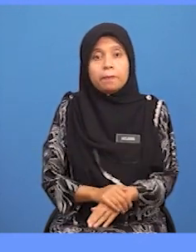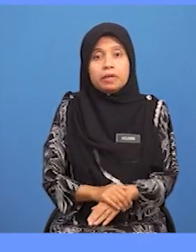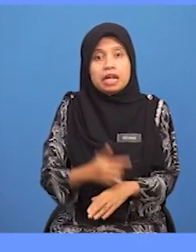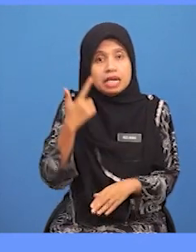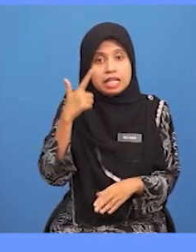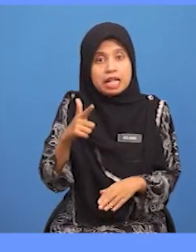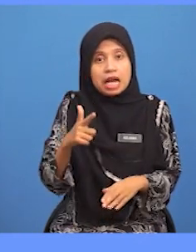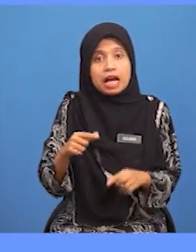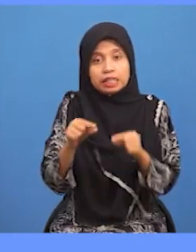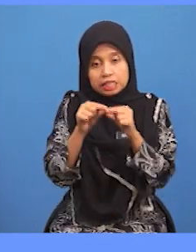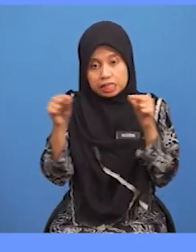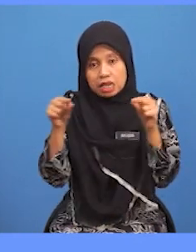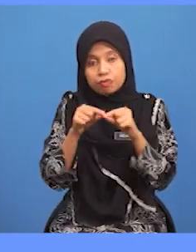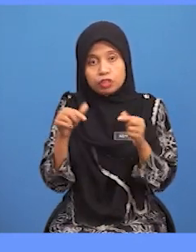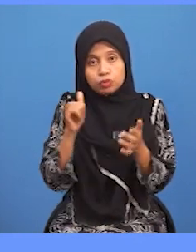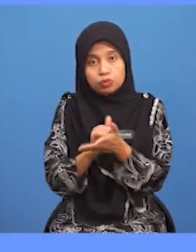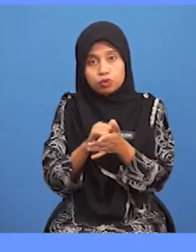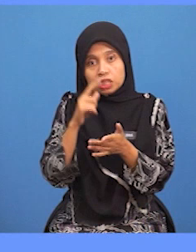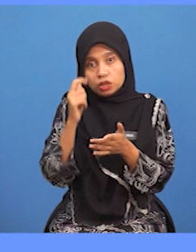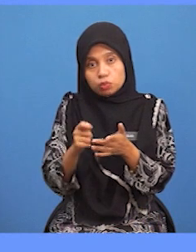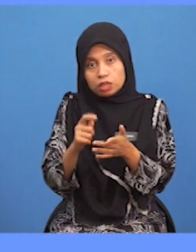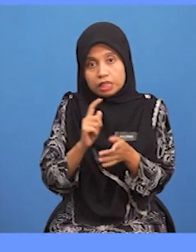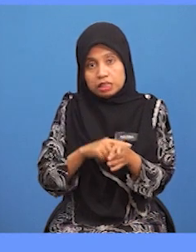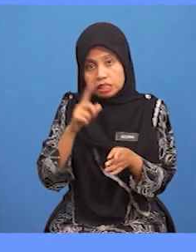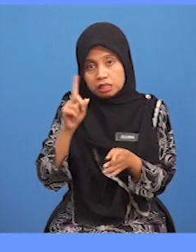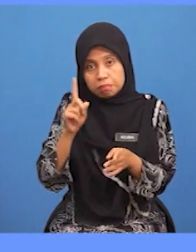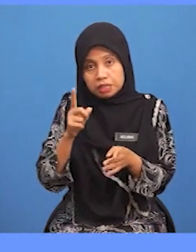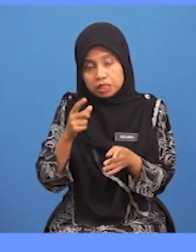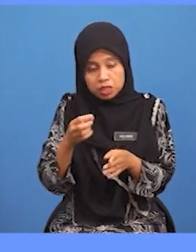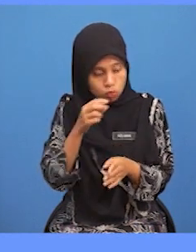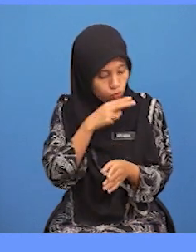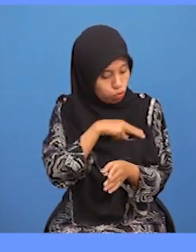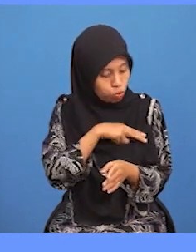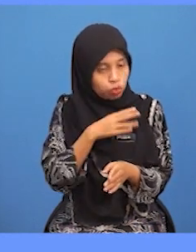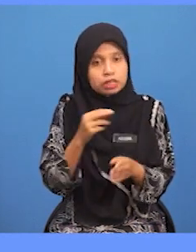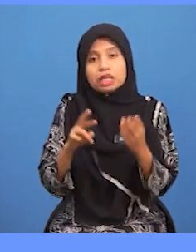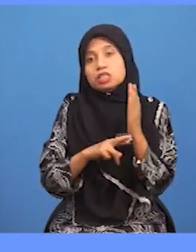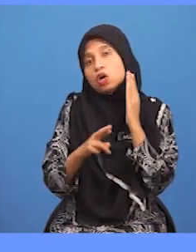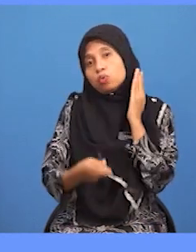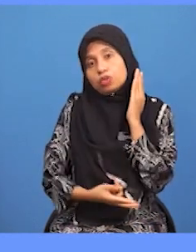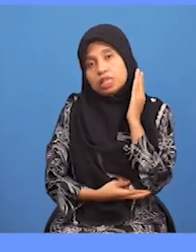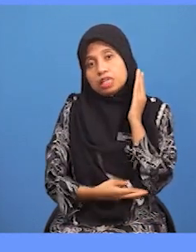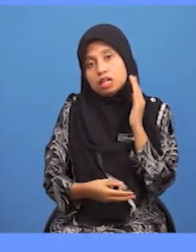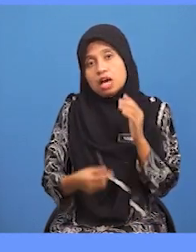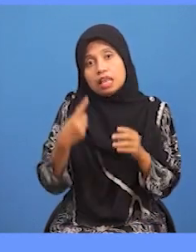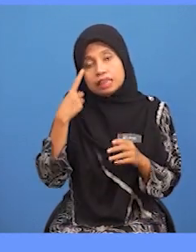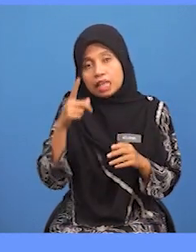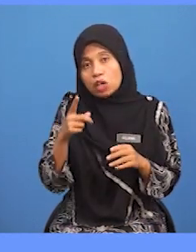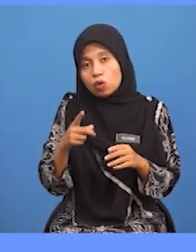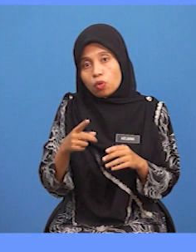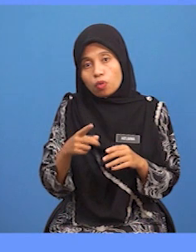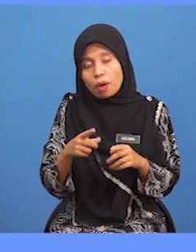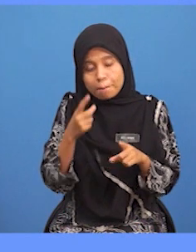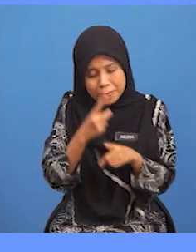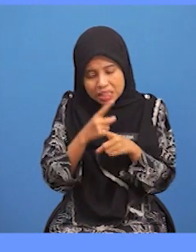graf. Lihat graf tersebut. Tentukan di mana kawasan untung dan kawasan rugi. Perhatikan